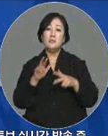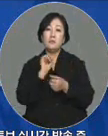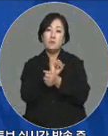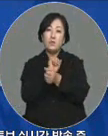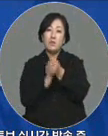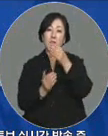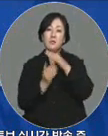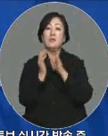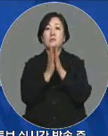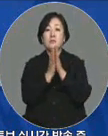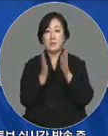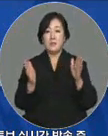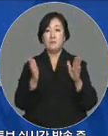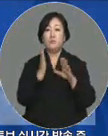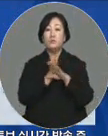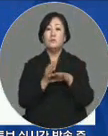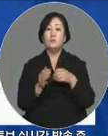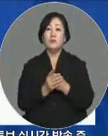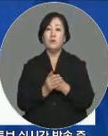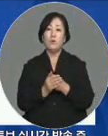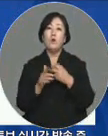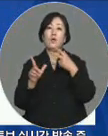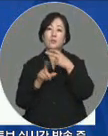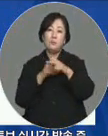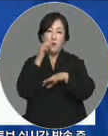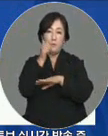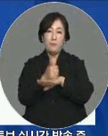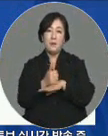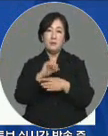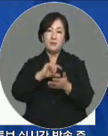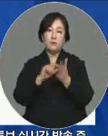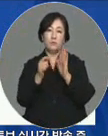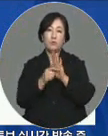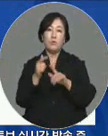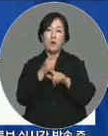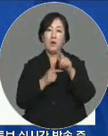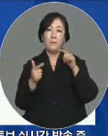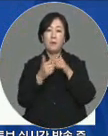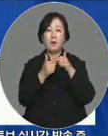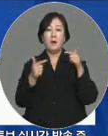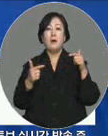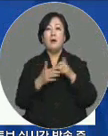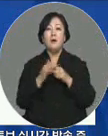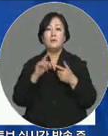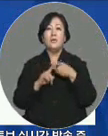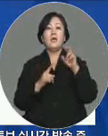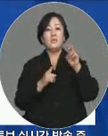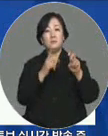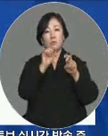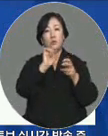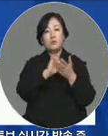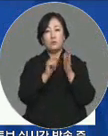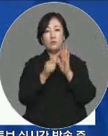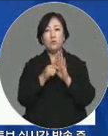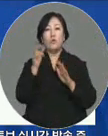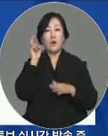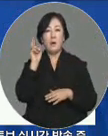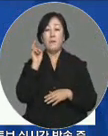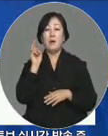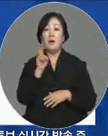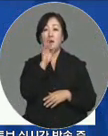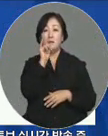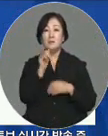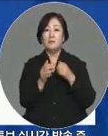지금 시작이 되고 있고 연말쯤이면 아마 항체 보유자 비율이 한 20% 정도로 예상을 합니다.